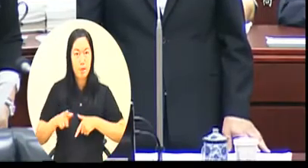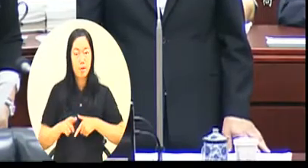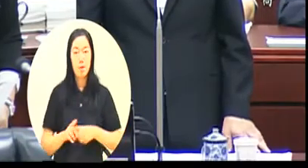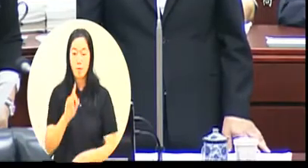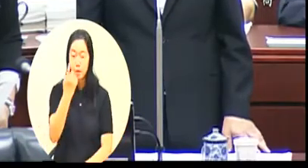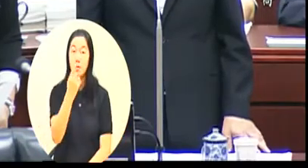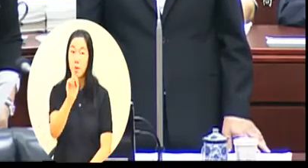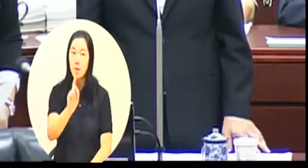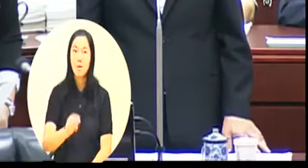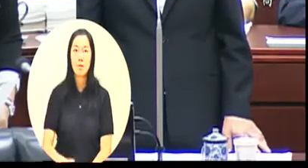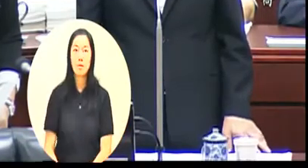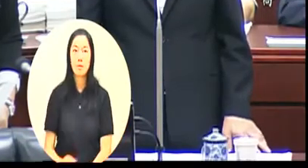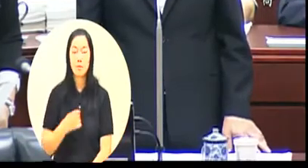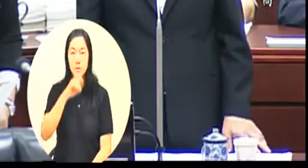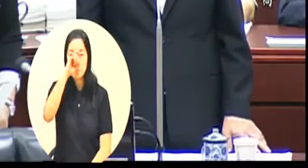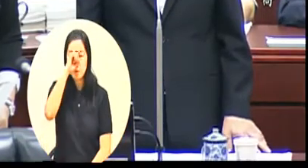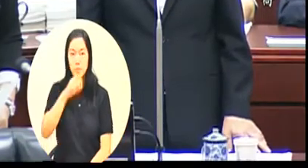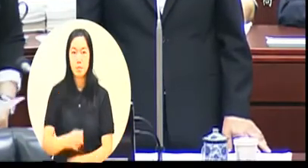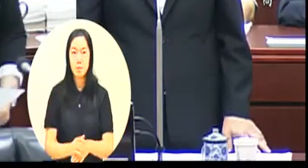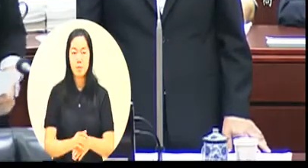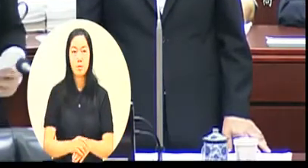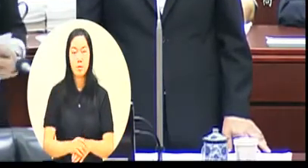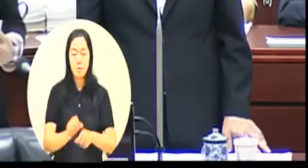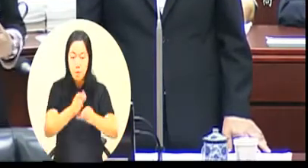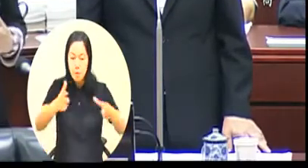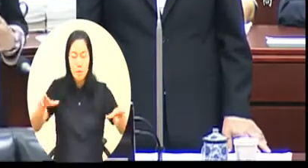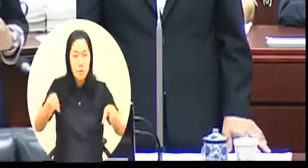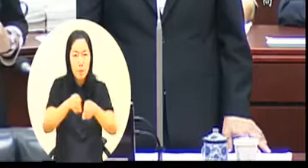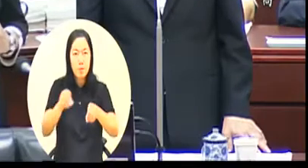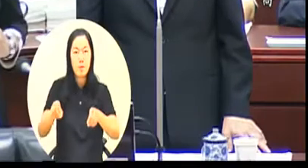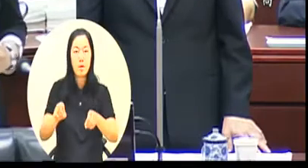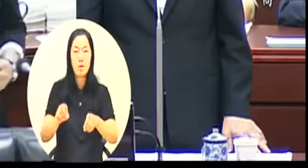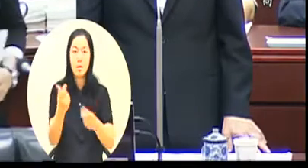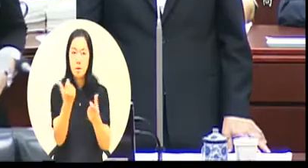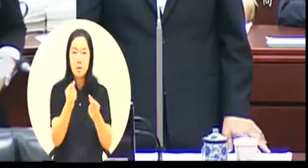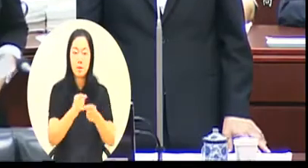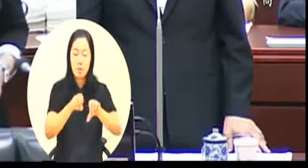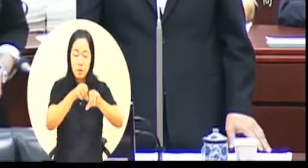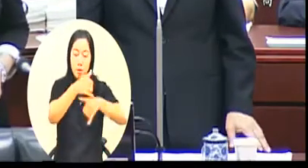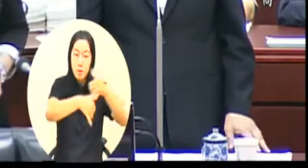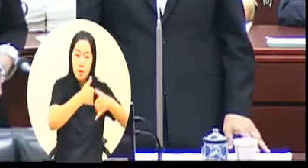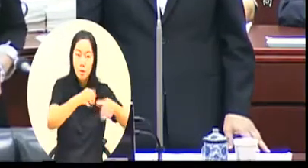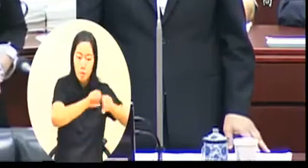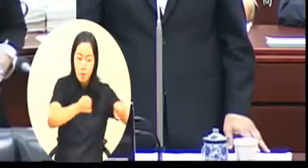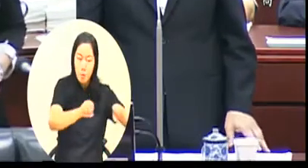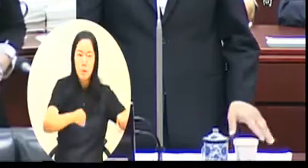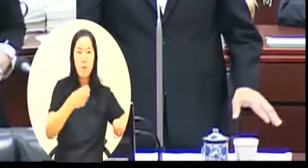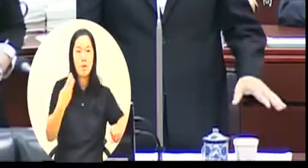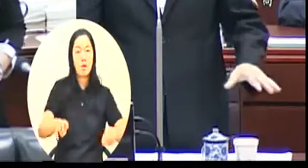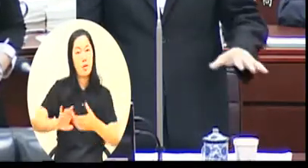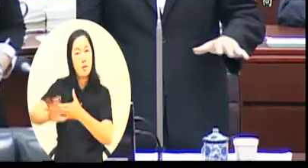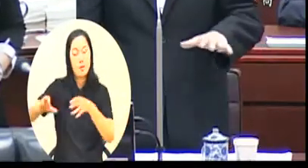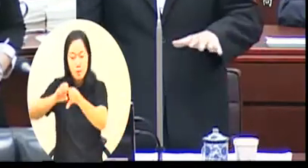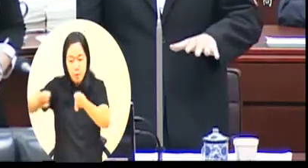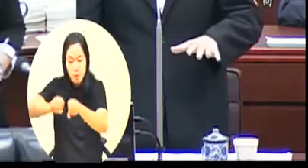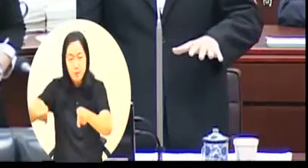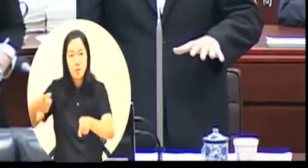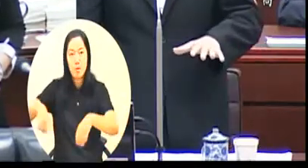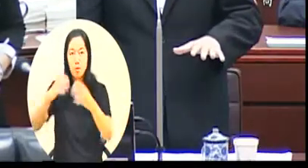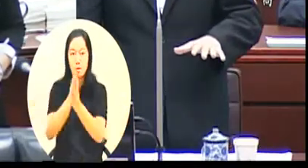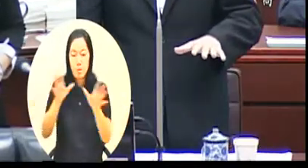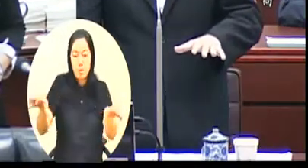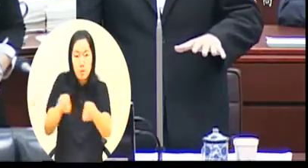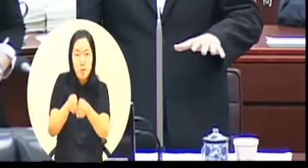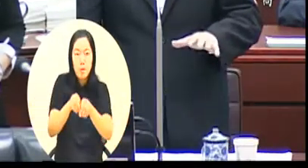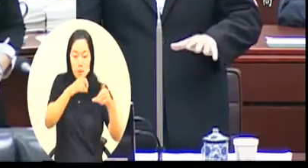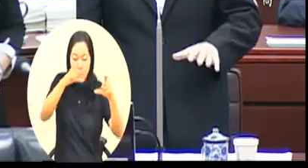的就是要统整我们整个高雄市，不管是民生管线或者是其他的管线，把它所有的图